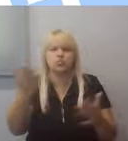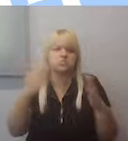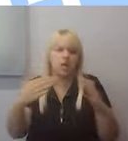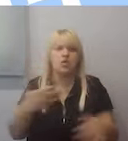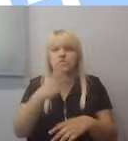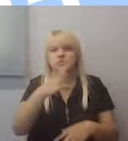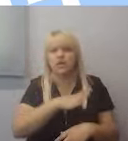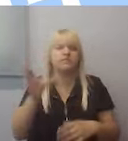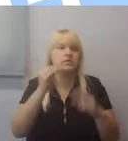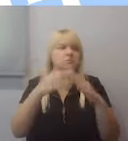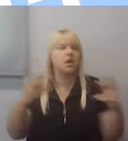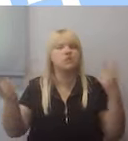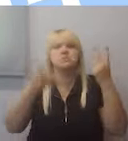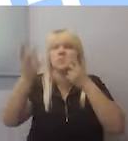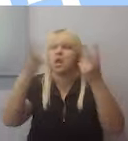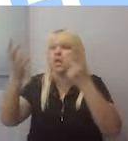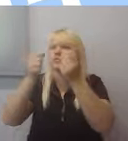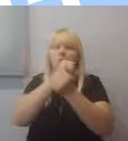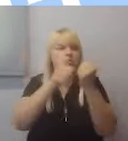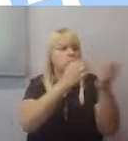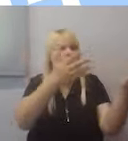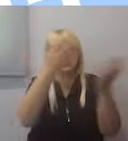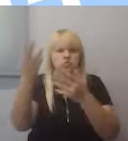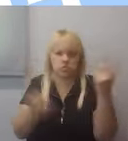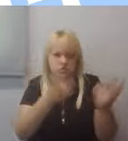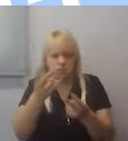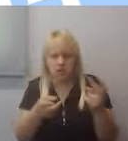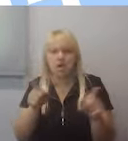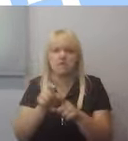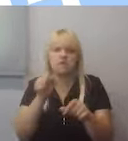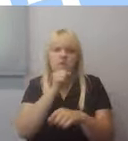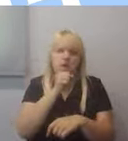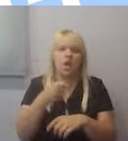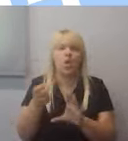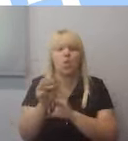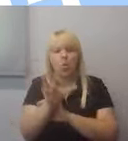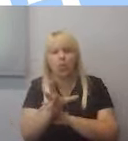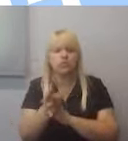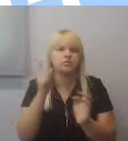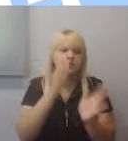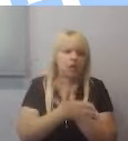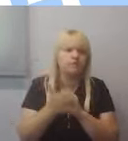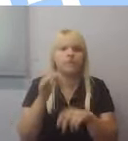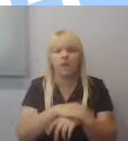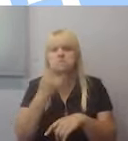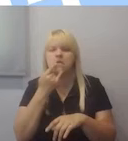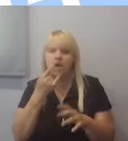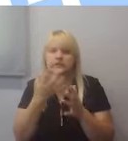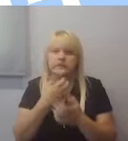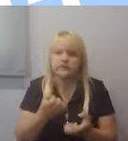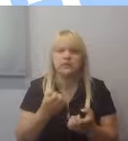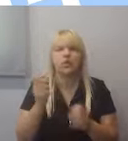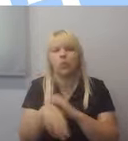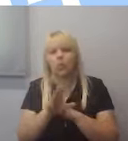māju meklēt dokumentus pēc tam jūs skraidā meklēt lukturīti pēc tam saprotat ka lukturītim nav baterijas pēc tam atceraties vēl kaut